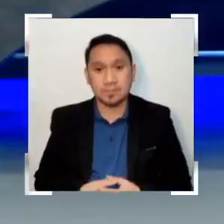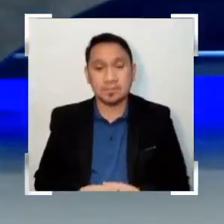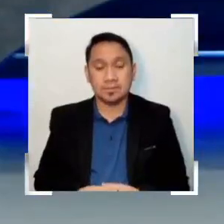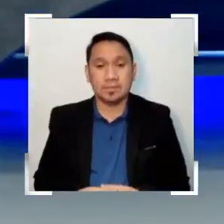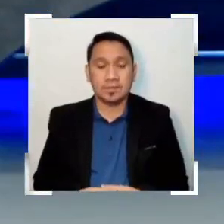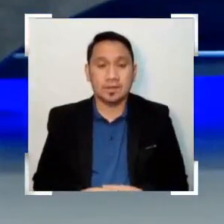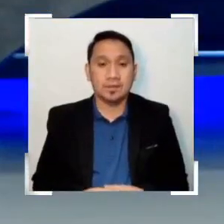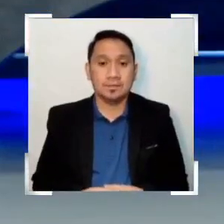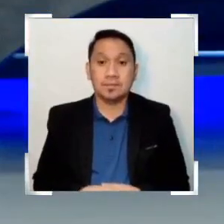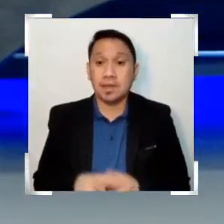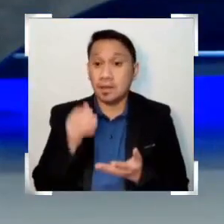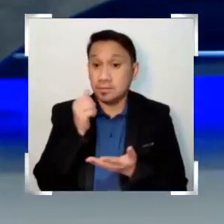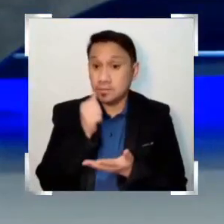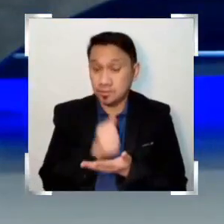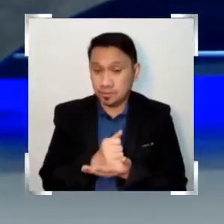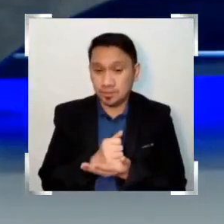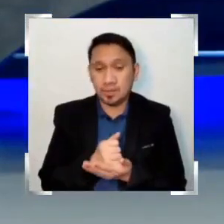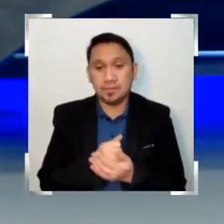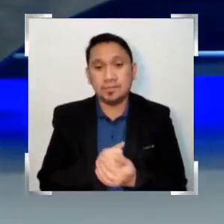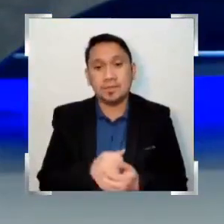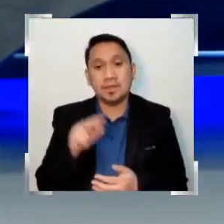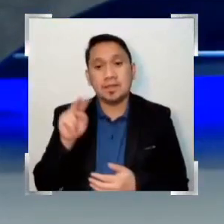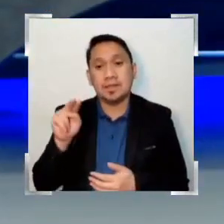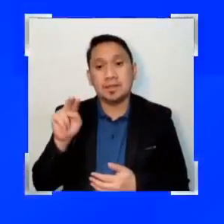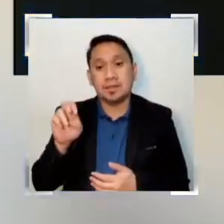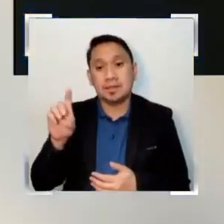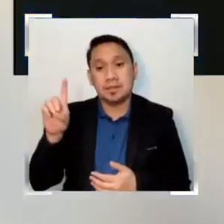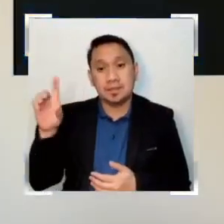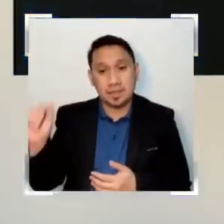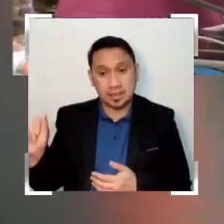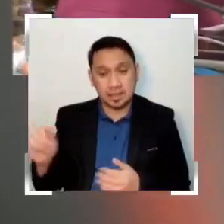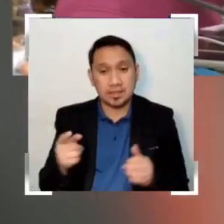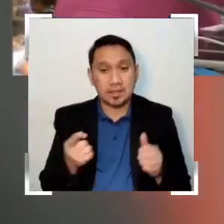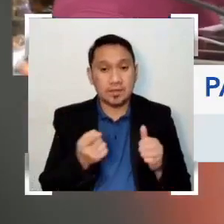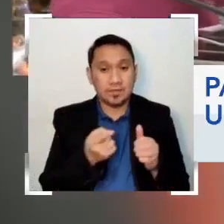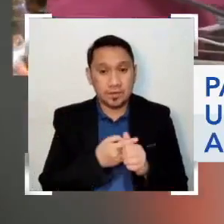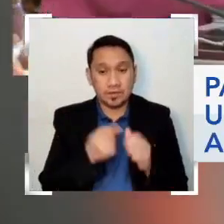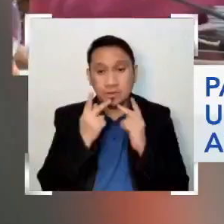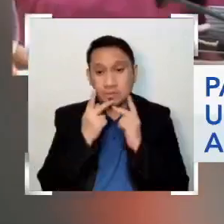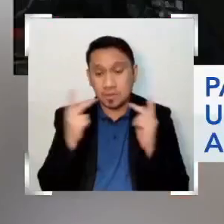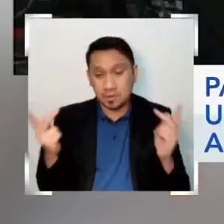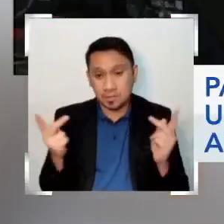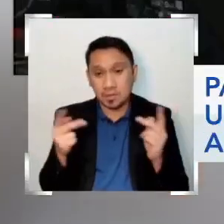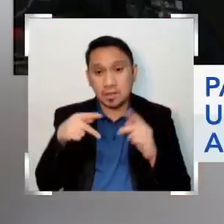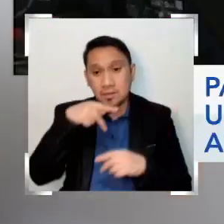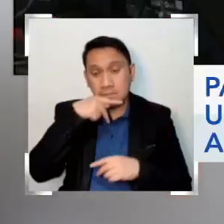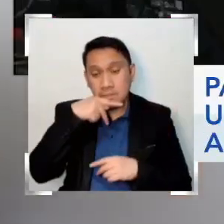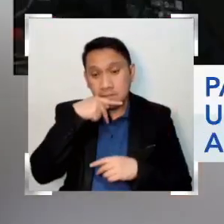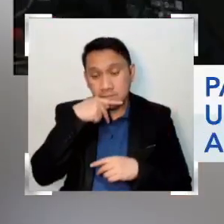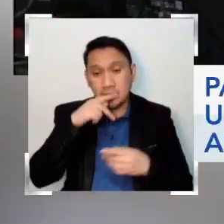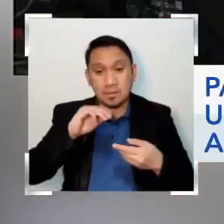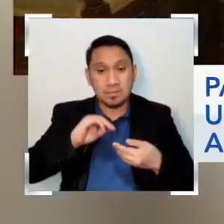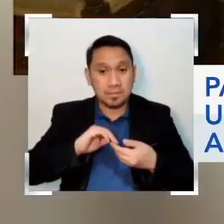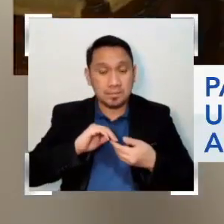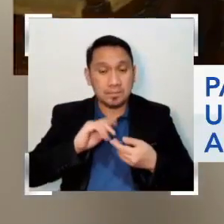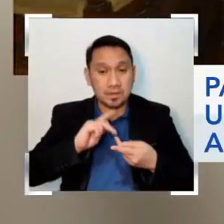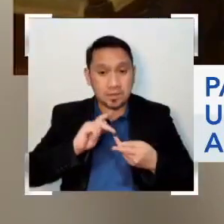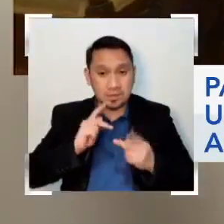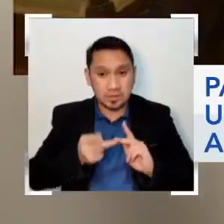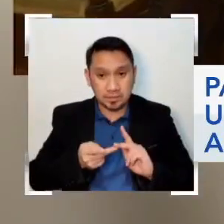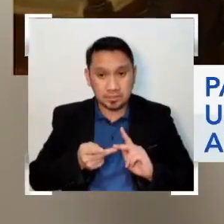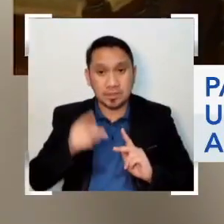Aprubado na po ng National Economic and Development Authority Board ang unang public-private partnership ng Marcos Administration. Para po yan